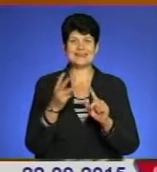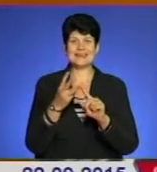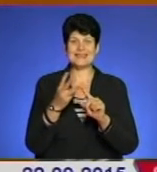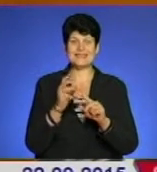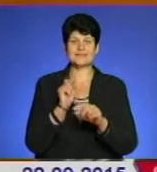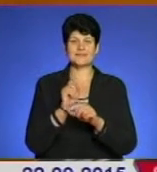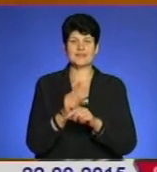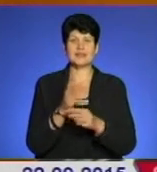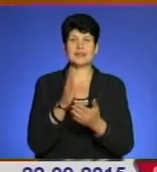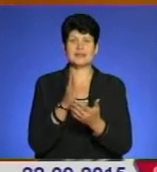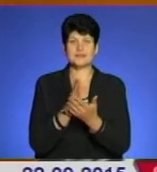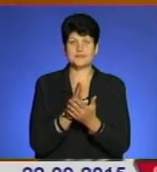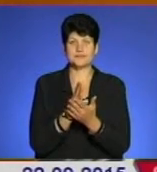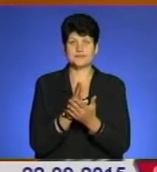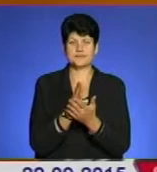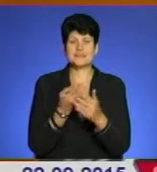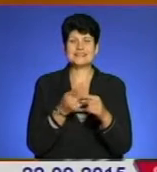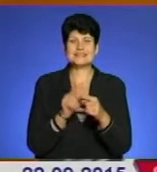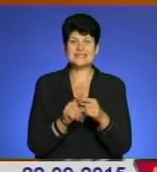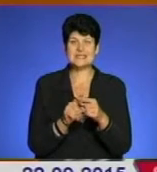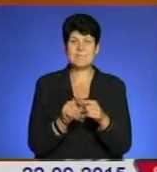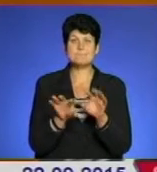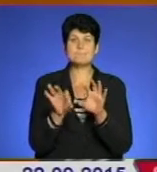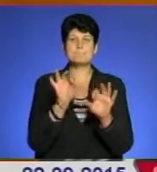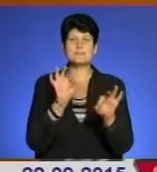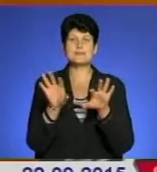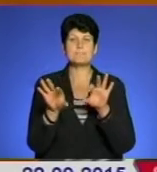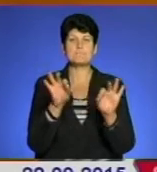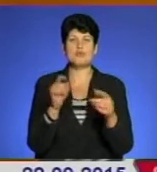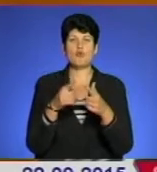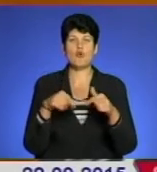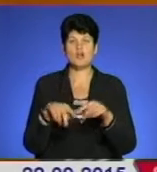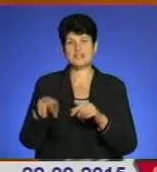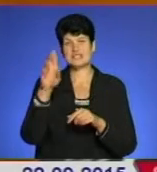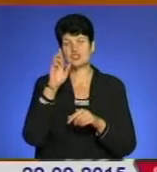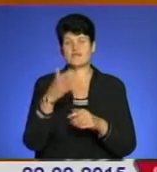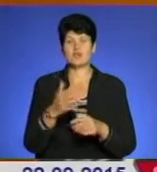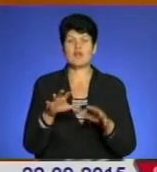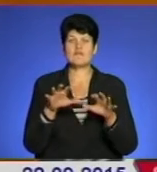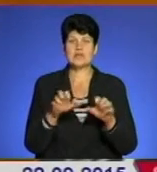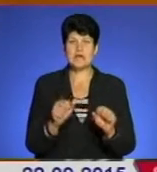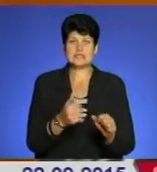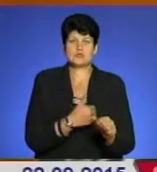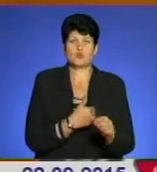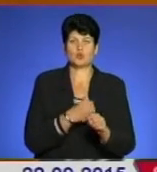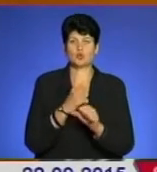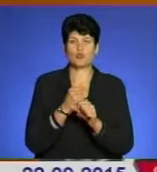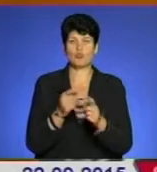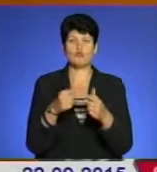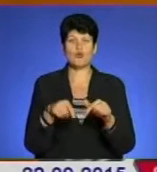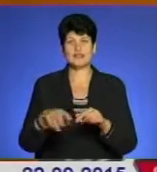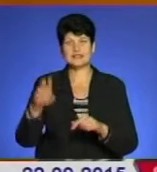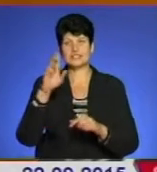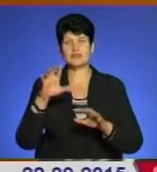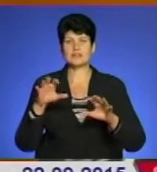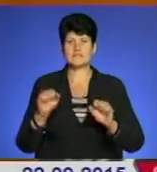задача, така, яка стоїть, це підбір якраз в органи державної влади, десь і заохочення до роботи в органах державної